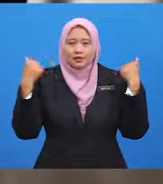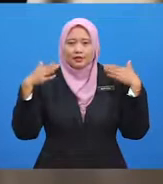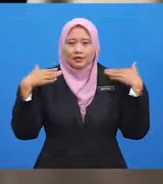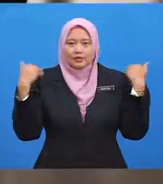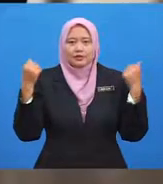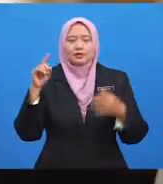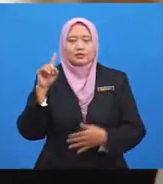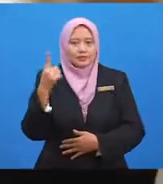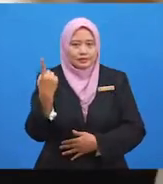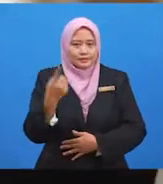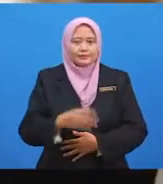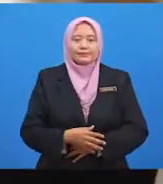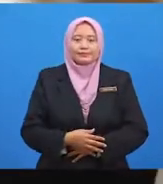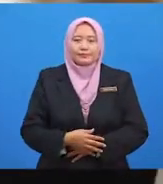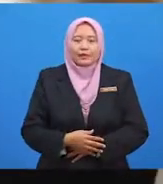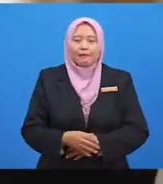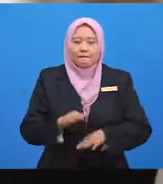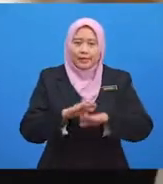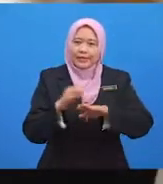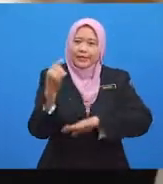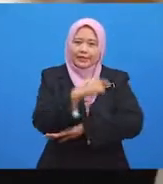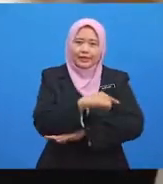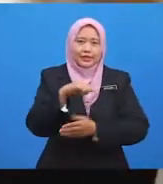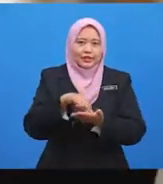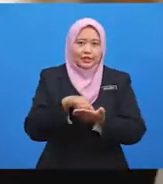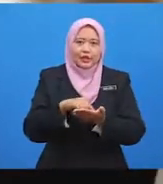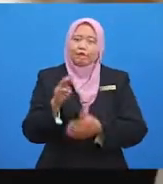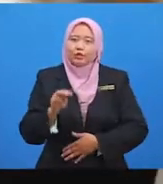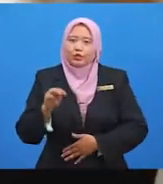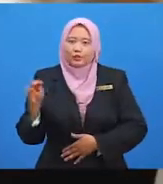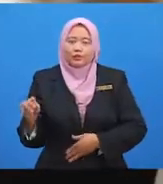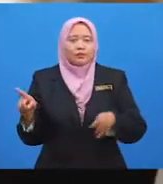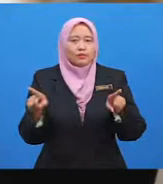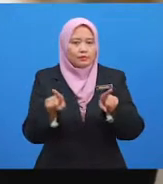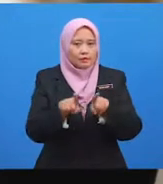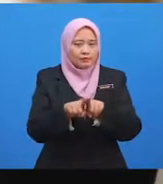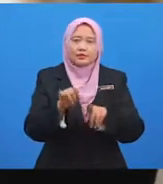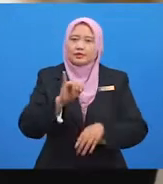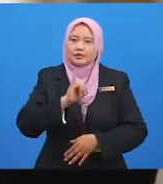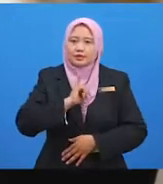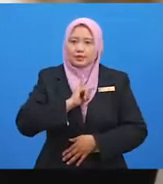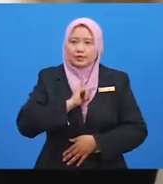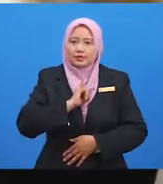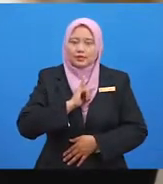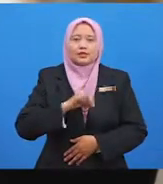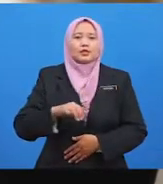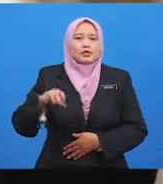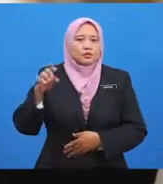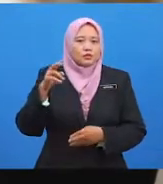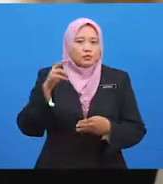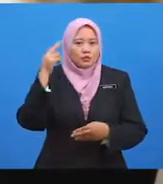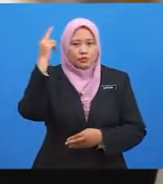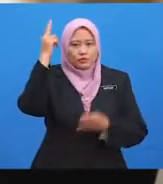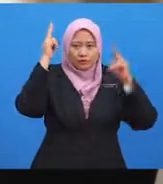Ta'ala senantiasa pada hari ini murid-murid akan bersama Ustadzah yaitu Ustadzah Siti Rahma biji